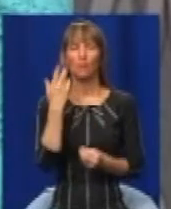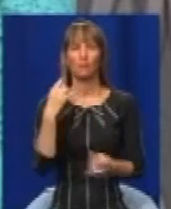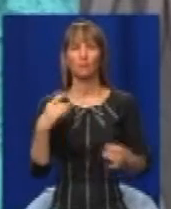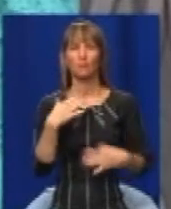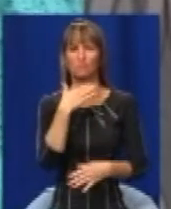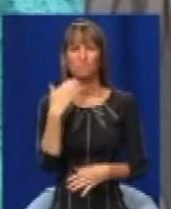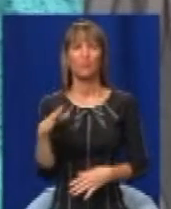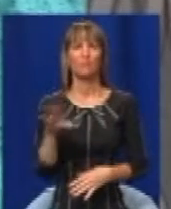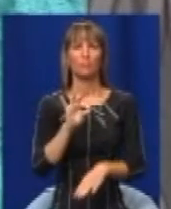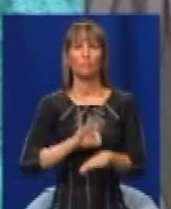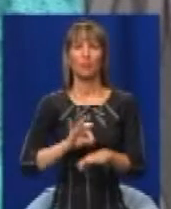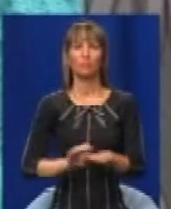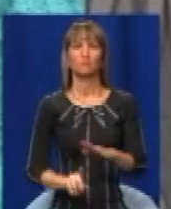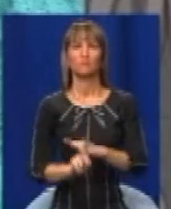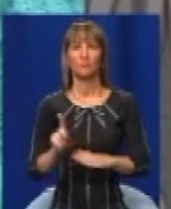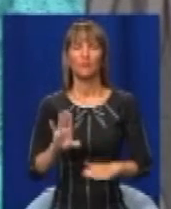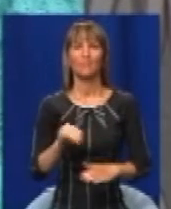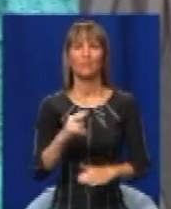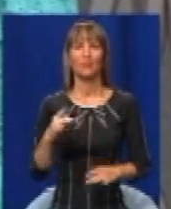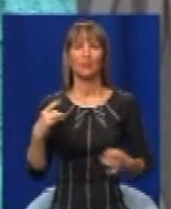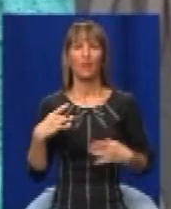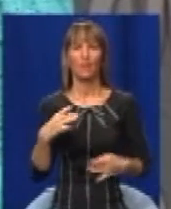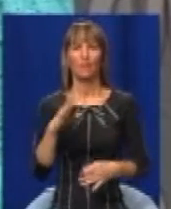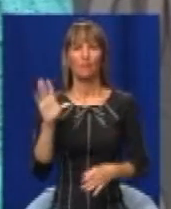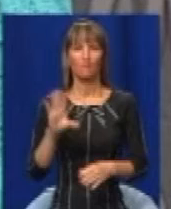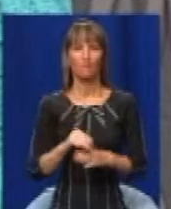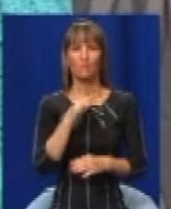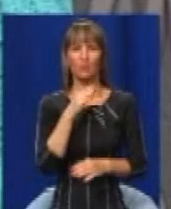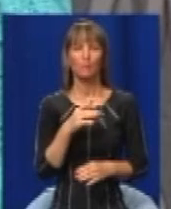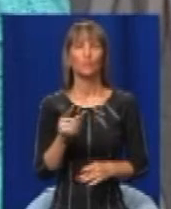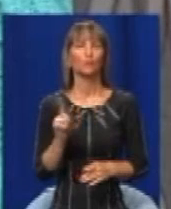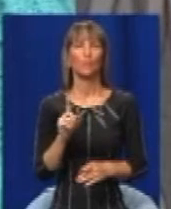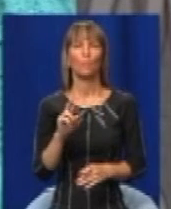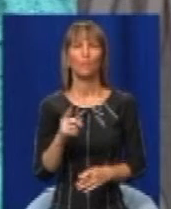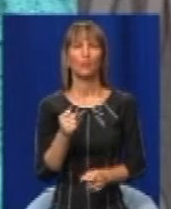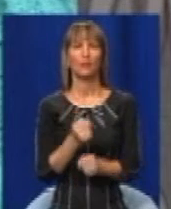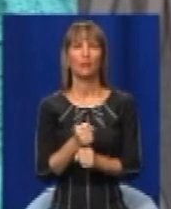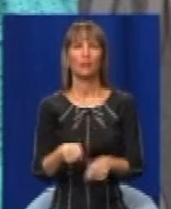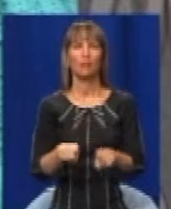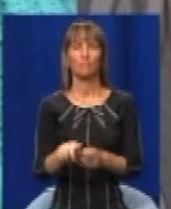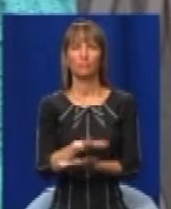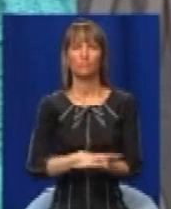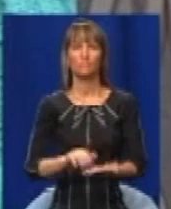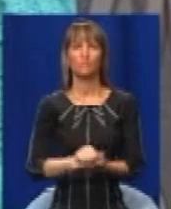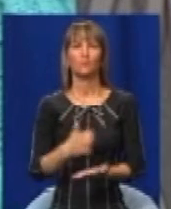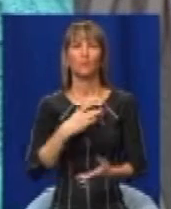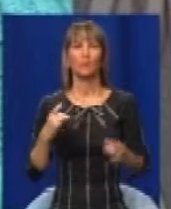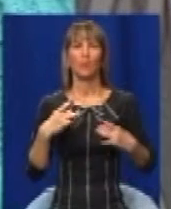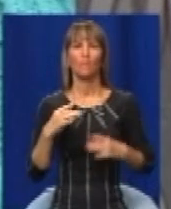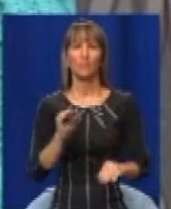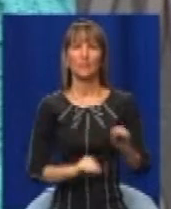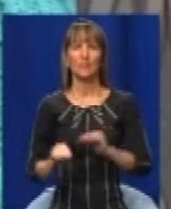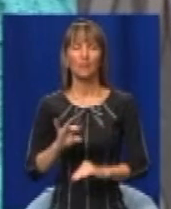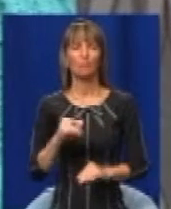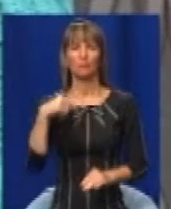всі проблеми, всі захворювання, хвороби, тож, аби не допускати такої руйнації у нашій нервовій системі та й